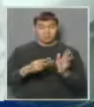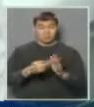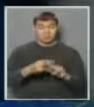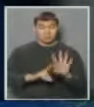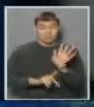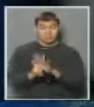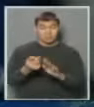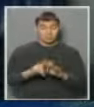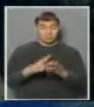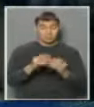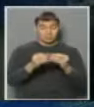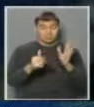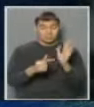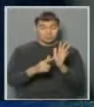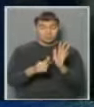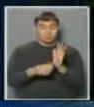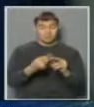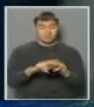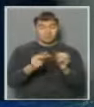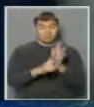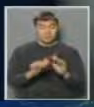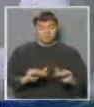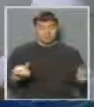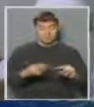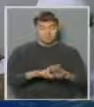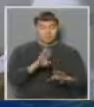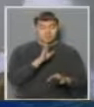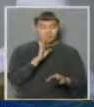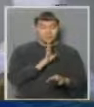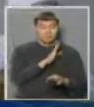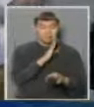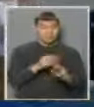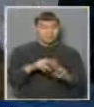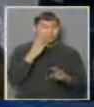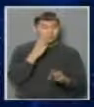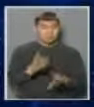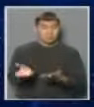алдымен 16-18 жасқа дейінгі жасөспірімдер мен жүкті әйелдер тартылады.